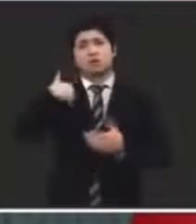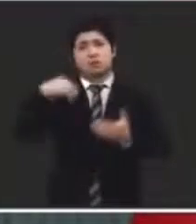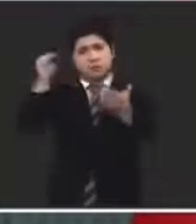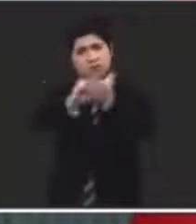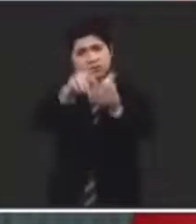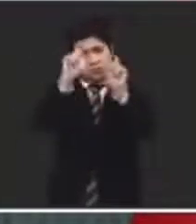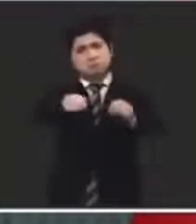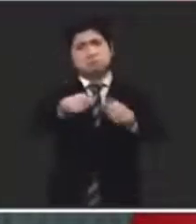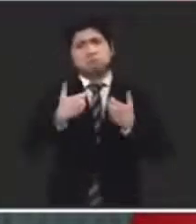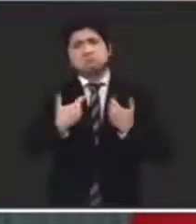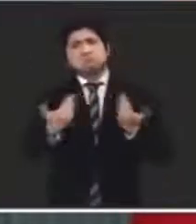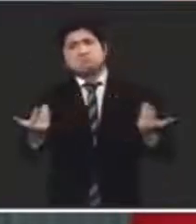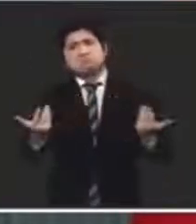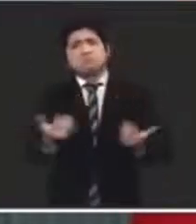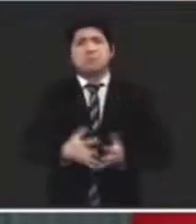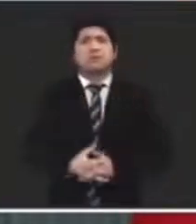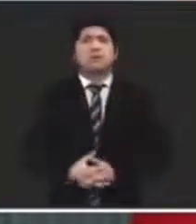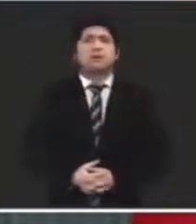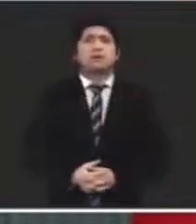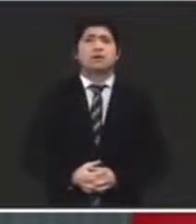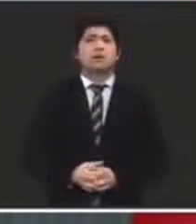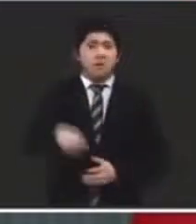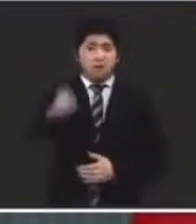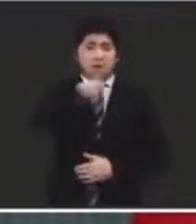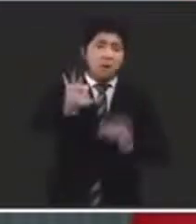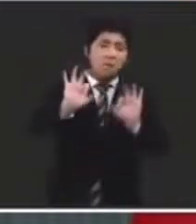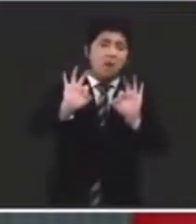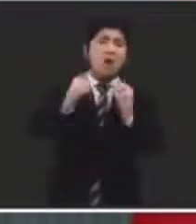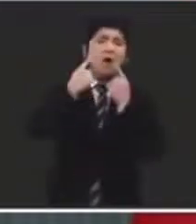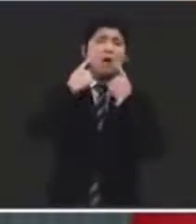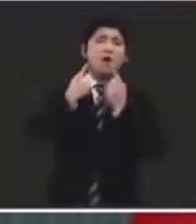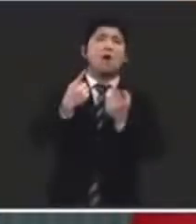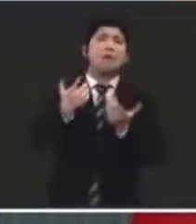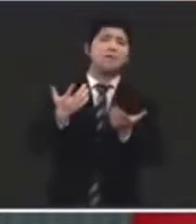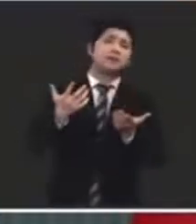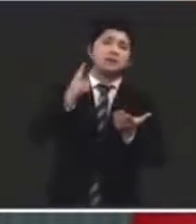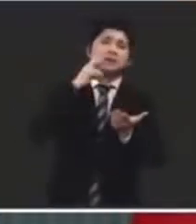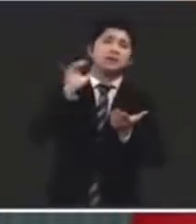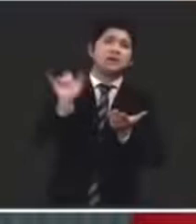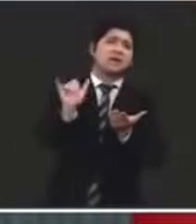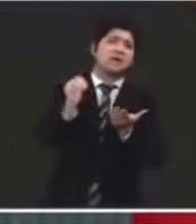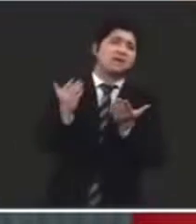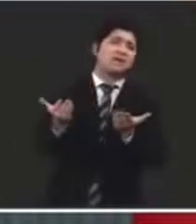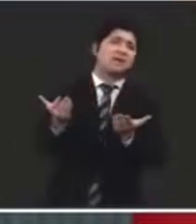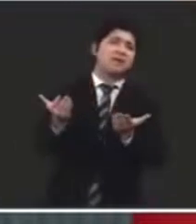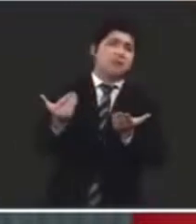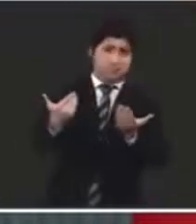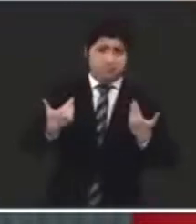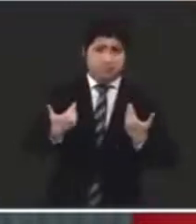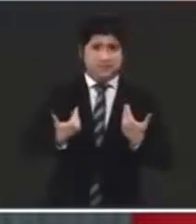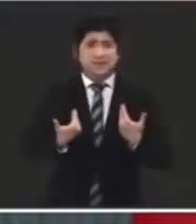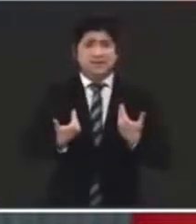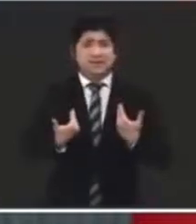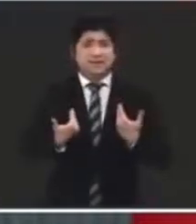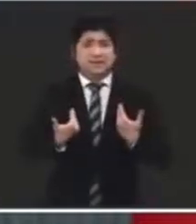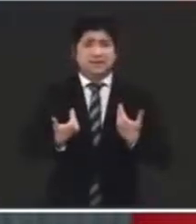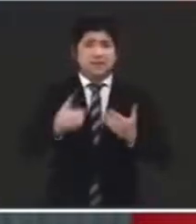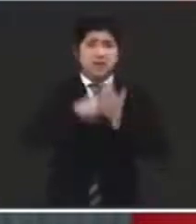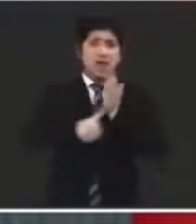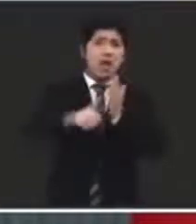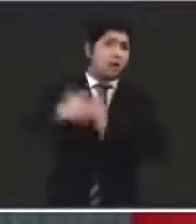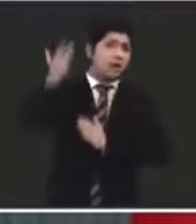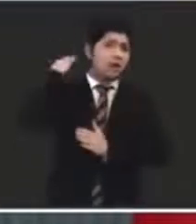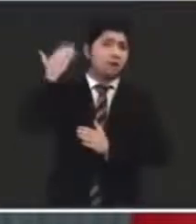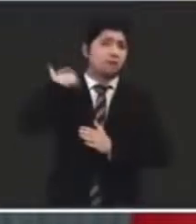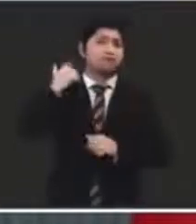dedi bunlar bu kadar Zavallı biz tarihimiz de